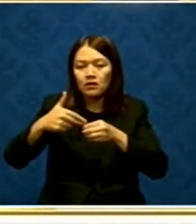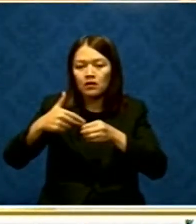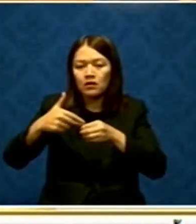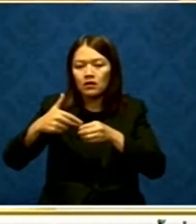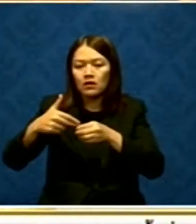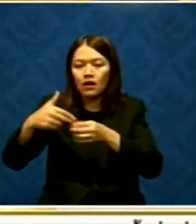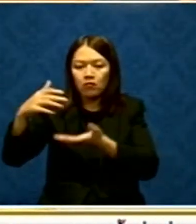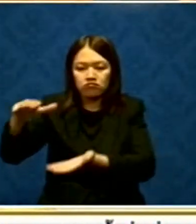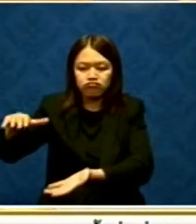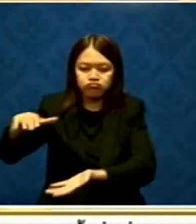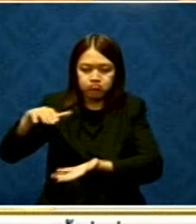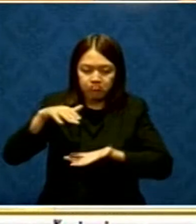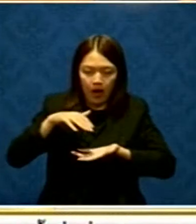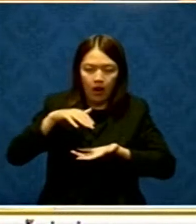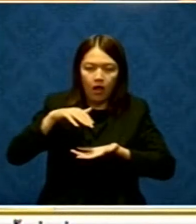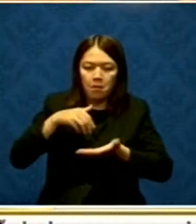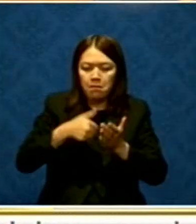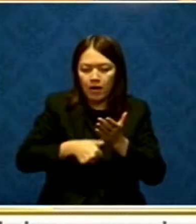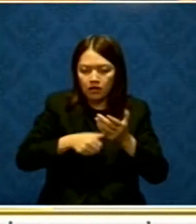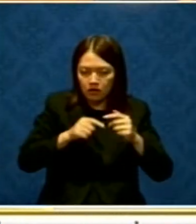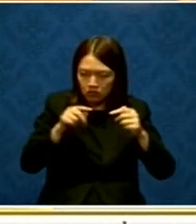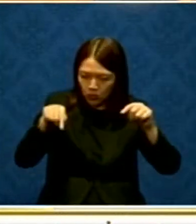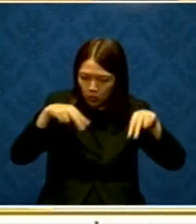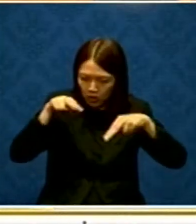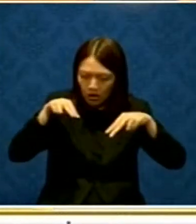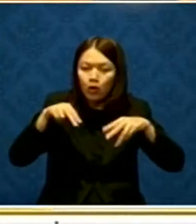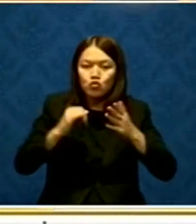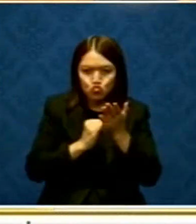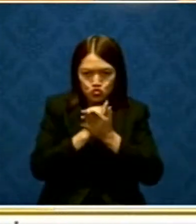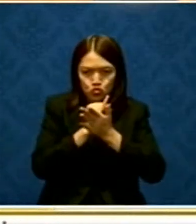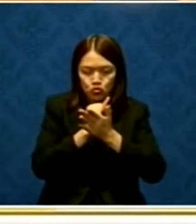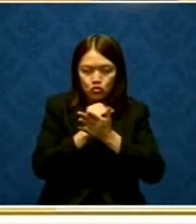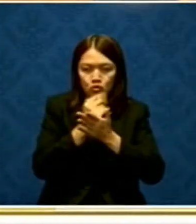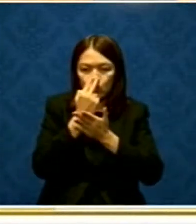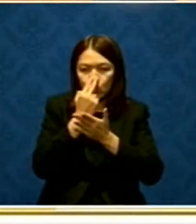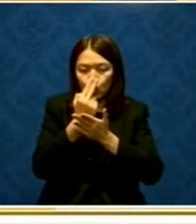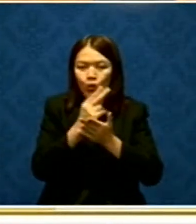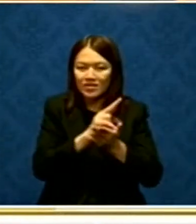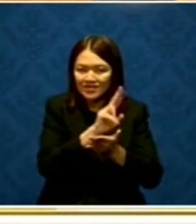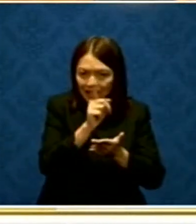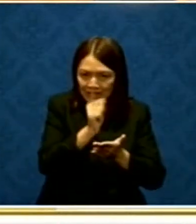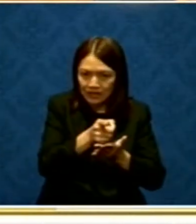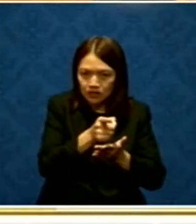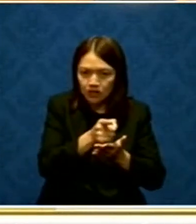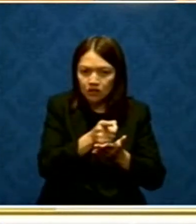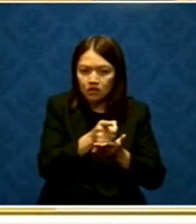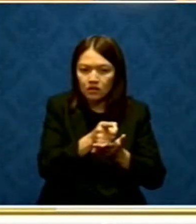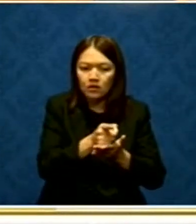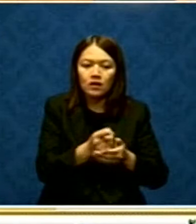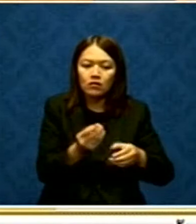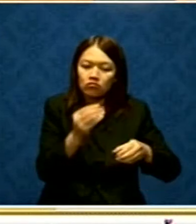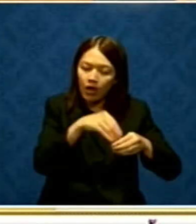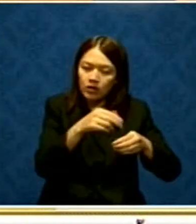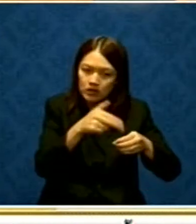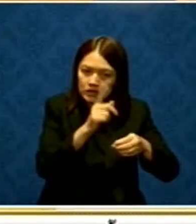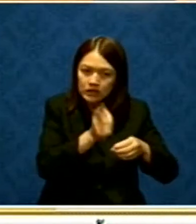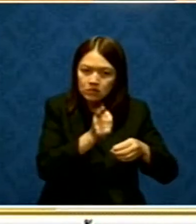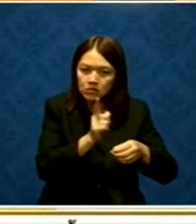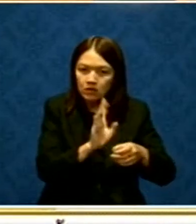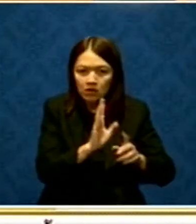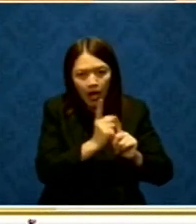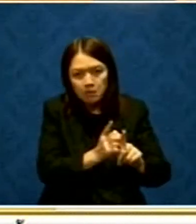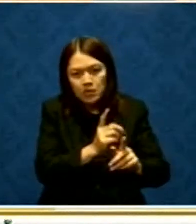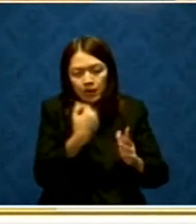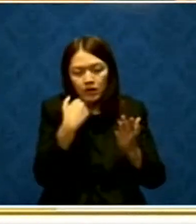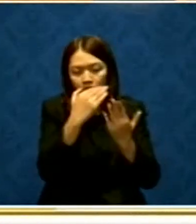เนี่ยเบิกเท่านี้ถ้าดูใบเสร็จมันถูกต้องหมดแต่ต้องไปดูการใช้จริงการส่งกำลังบำรุงจริงใช้ตามนั้นไหมอย่างนั้น